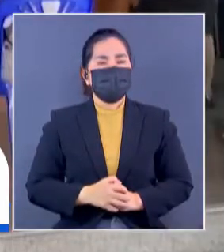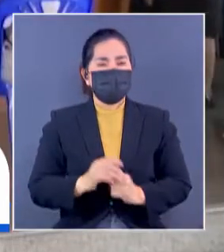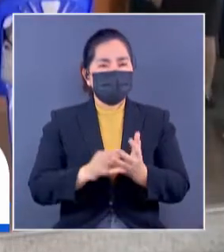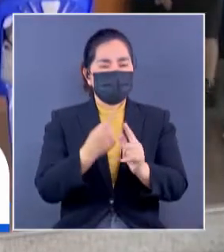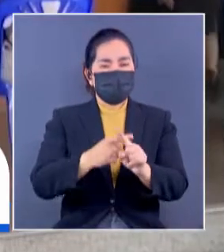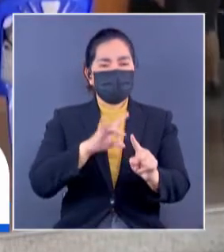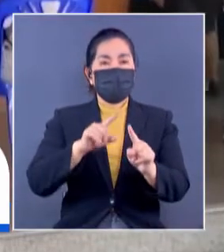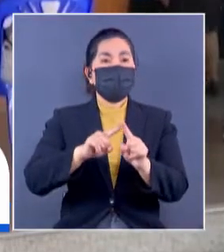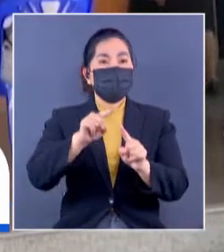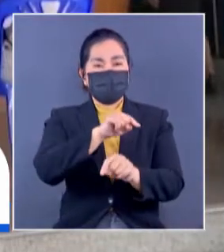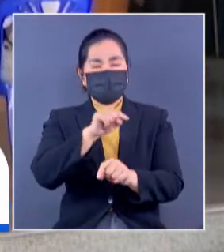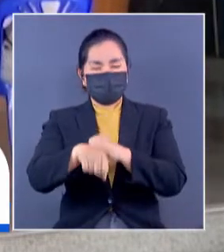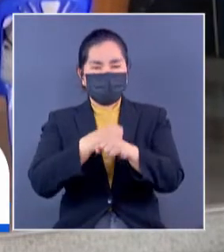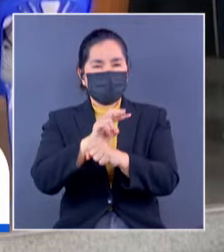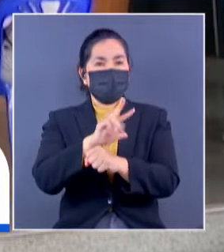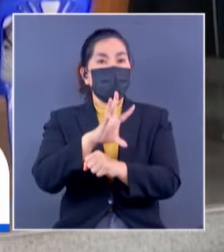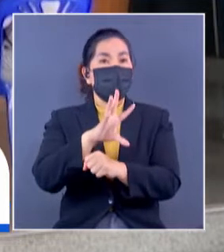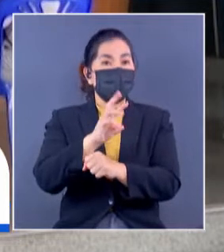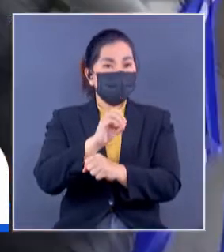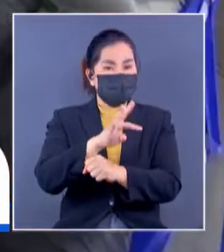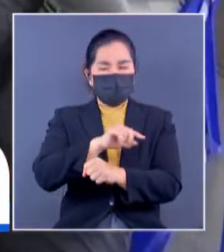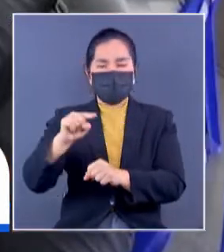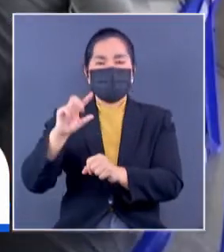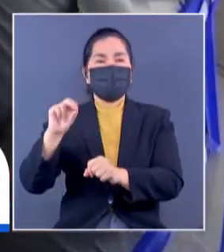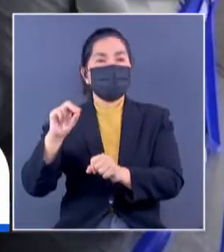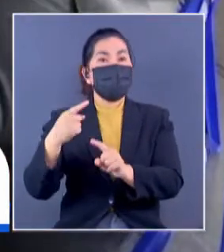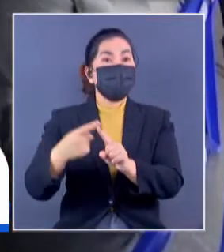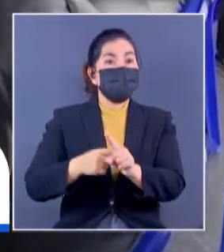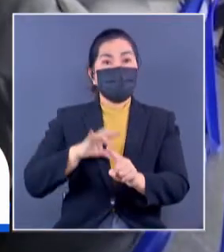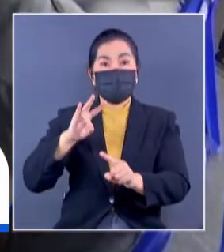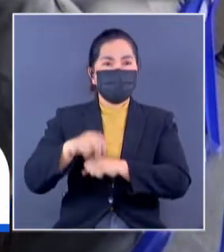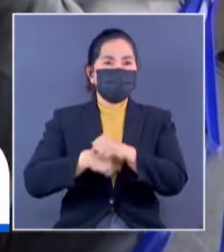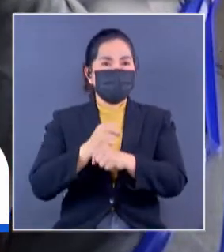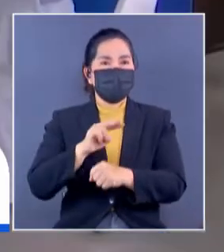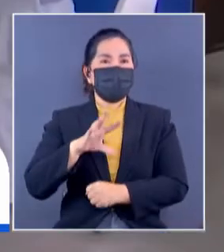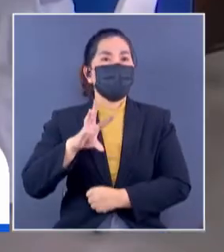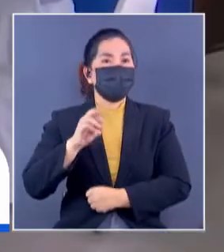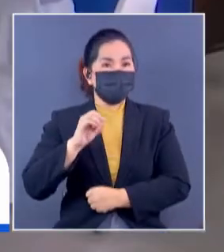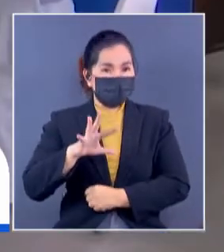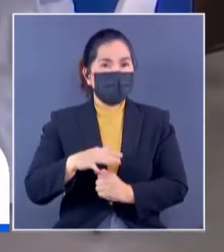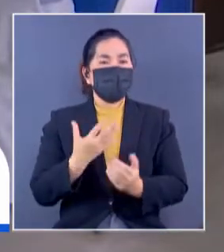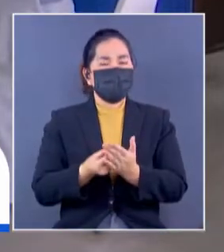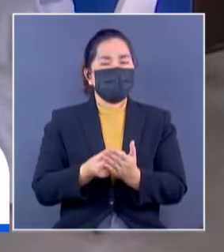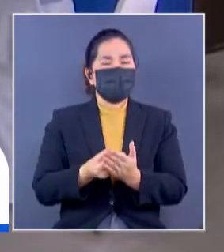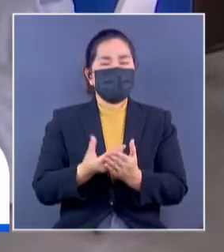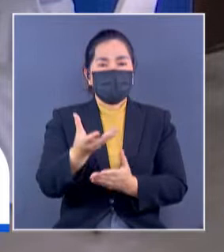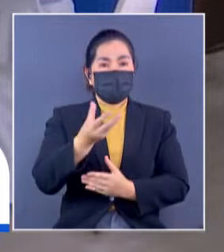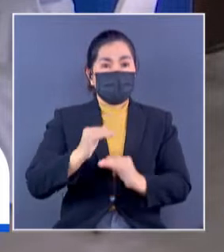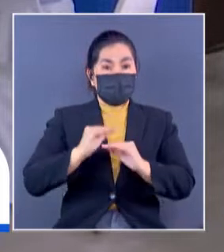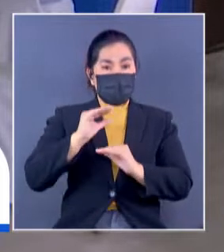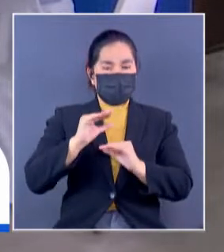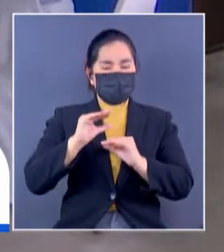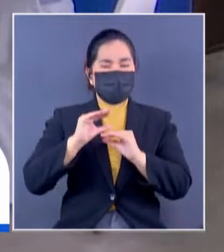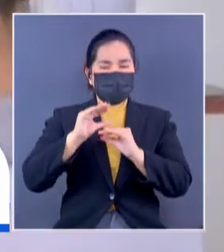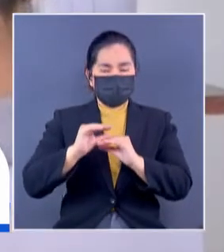งหาคม2564ถึง31กรกฎาคม2565ซึ่งได้มีการคืนเงินสมทบที่นำส่งไว้เ